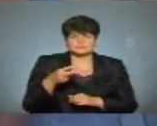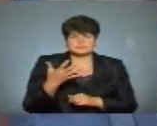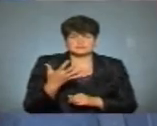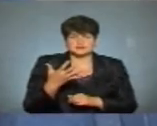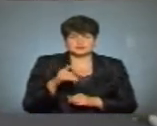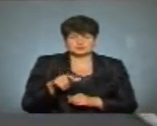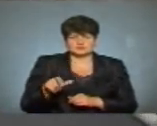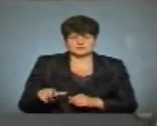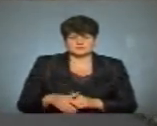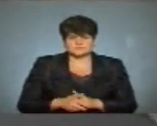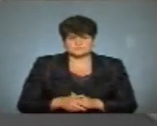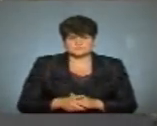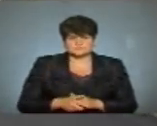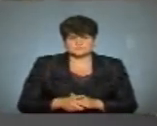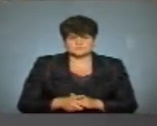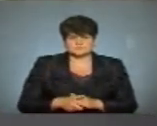25 чоловік.